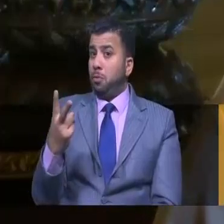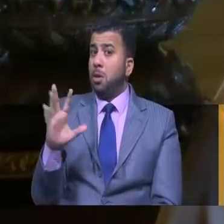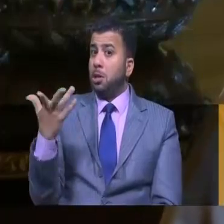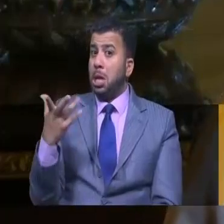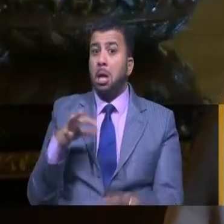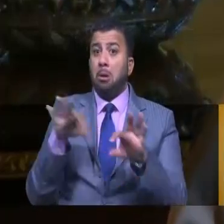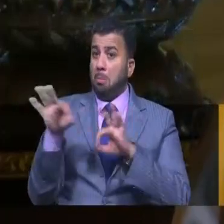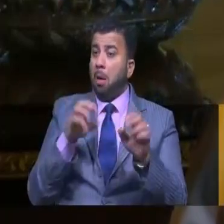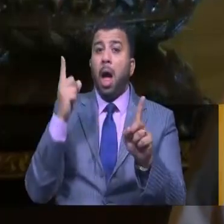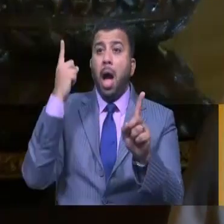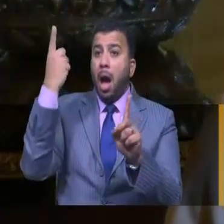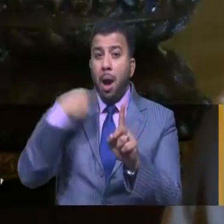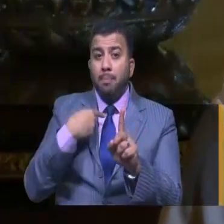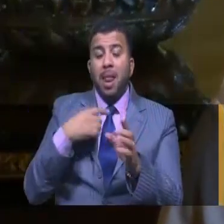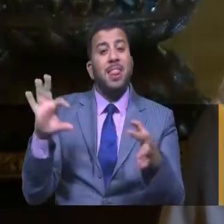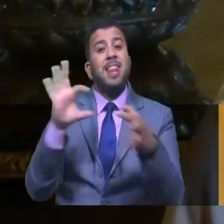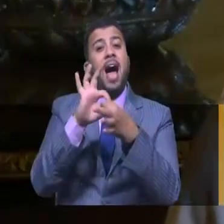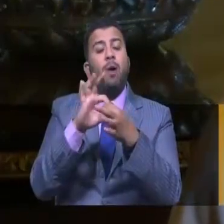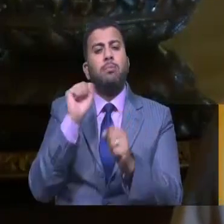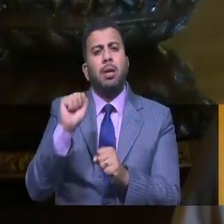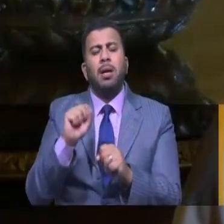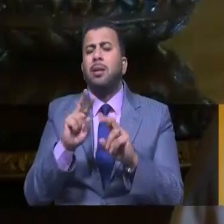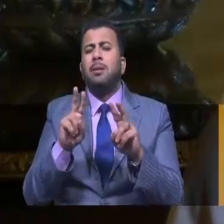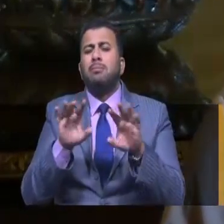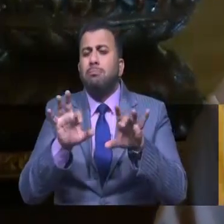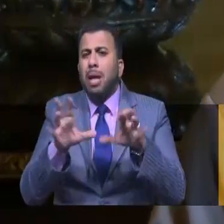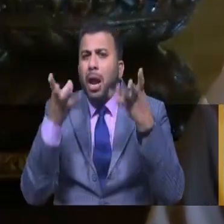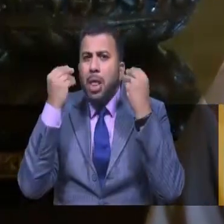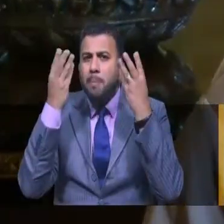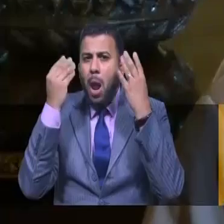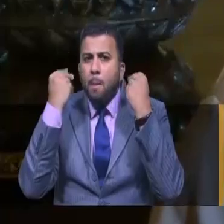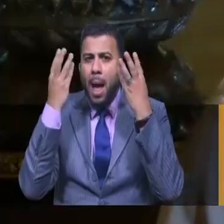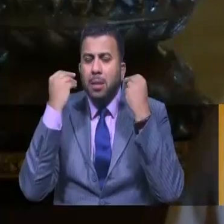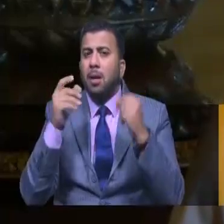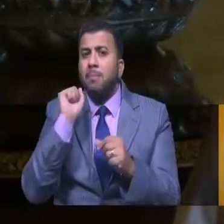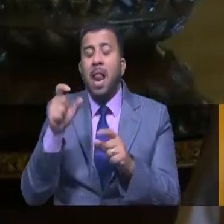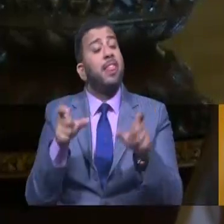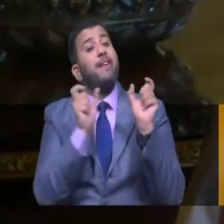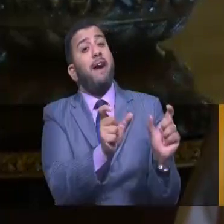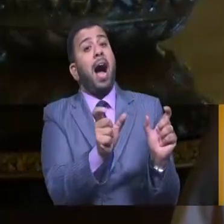توجه استراتيجي من خلال التعاون في مجالات تقنية المعلومات، في مجال الدفاع،